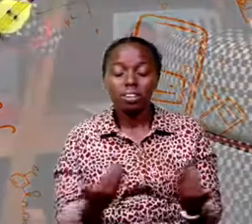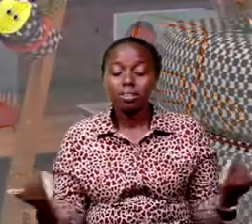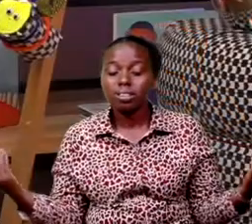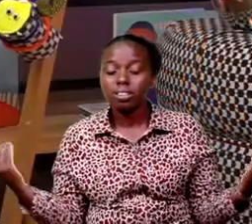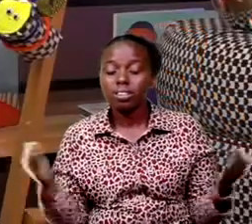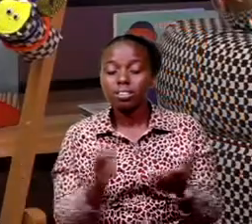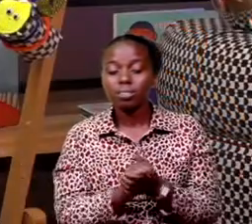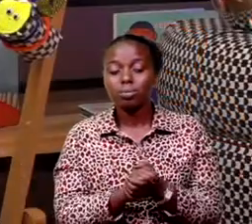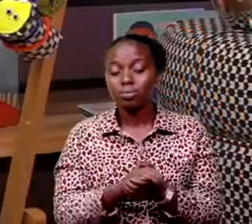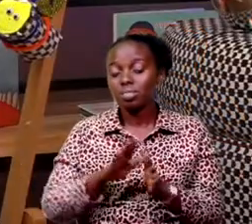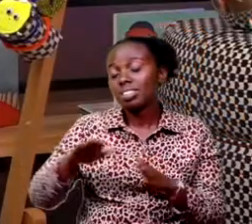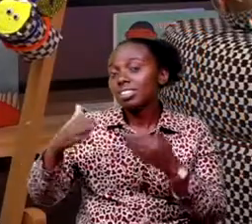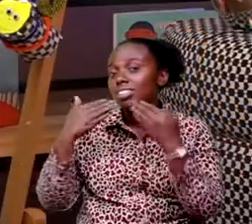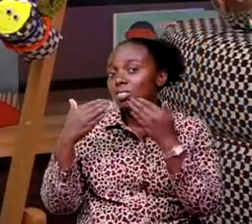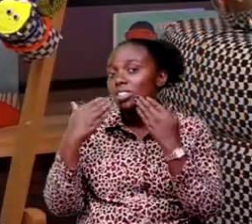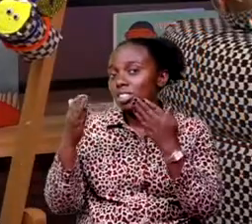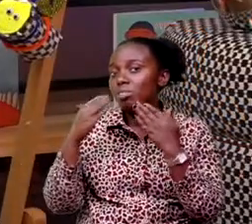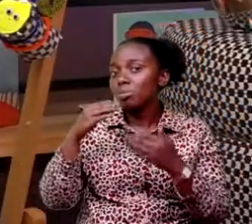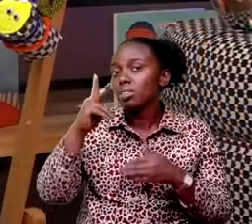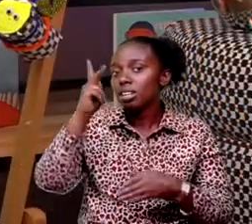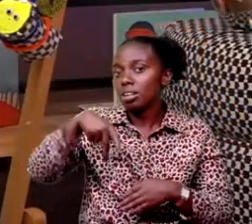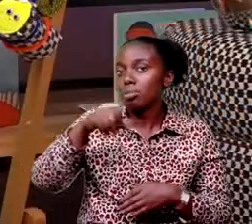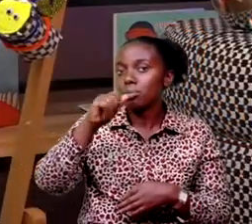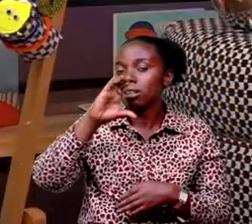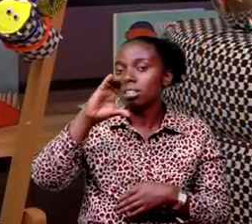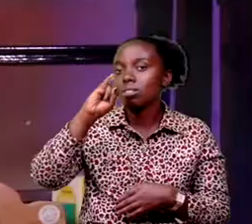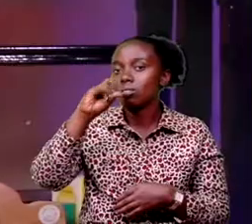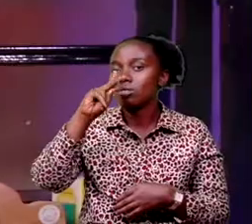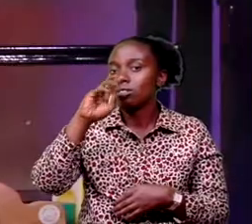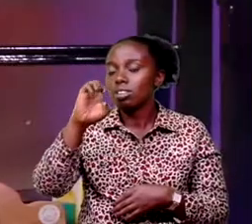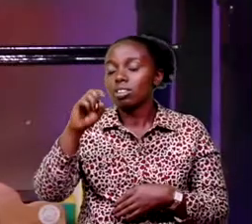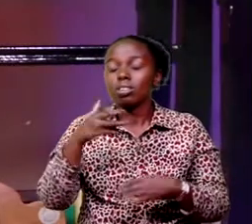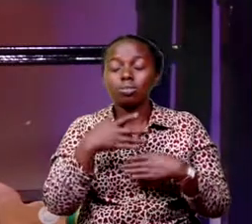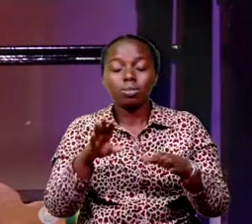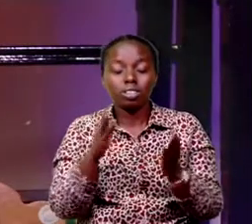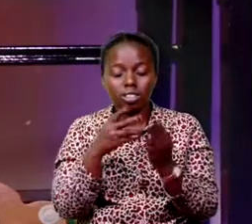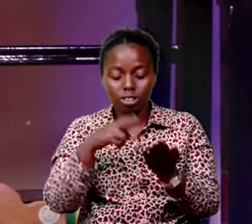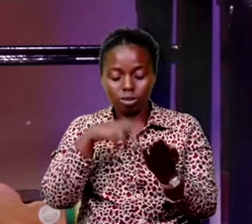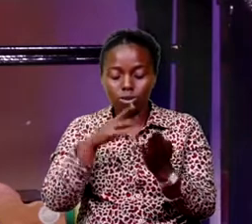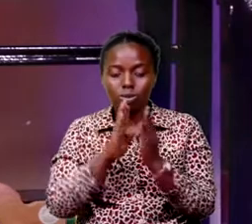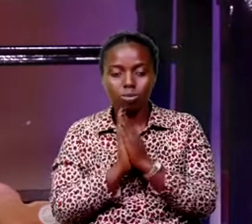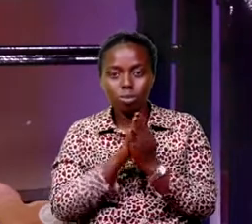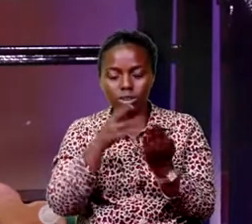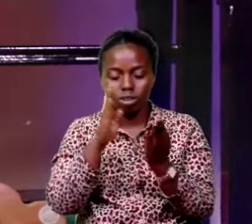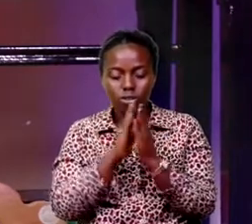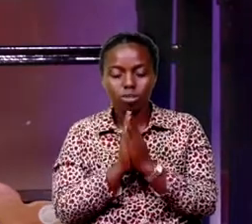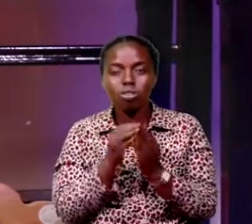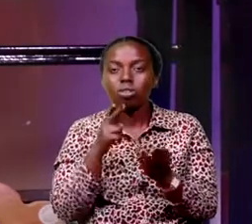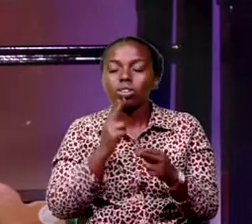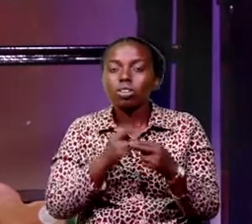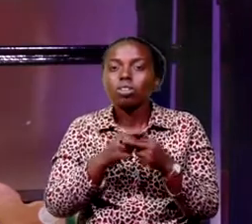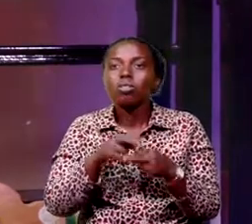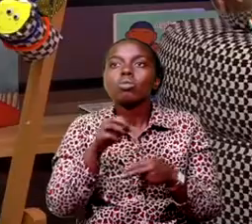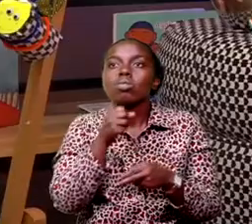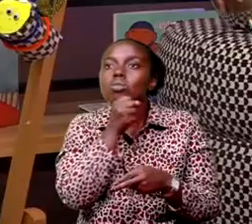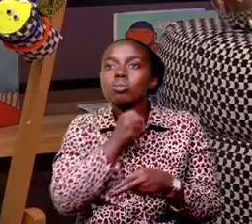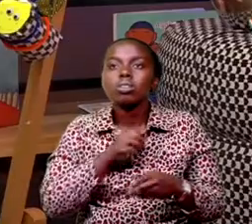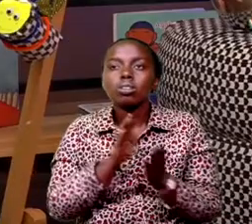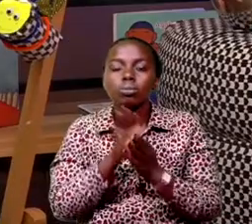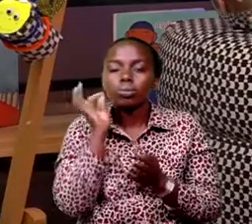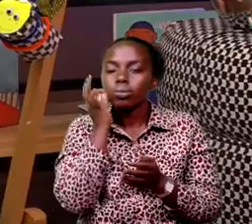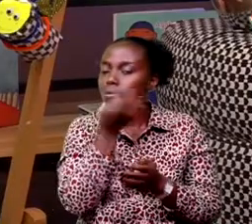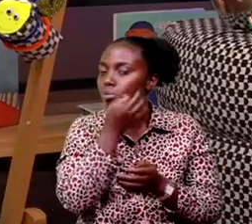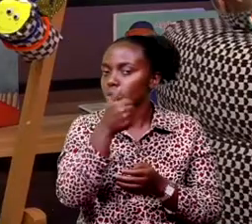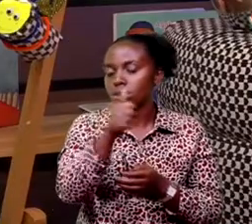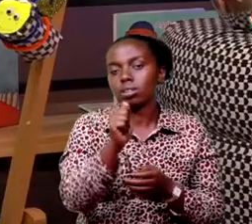Abana, reka dushimire Pacifique umaze kudusomera inkuru nziza yitwa Umukecuru n'imbuto ze. Murabona